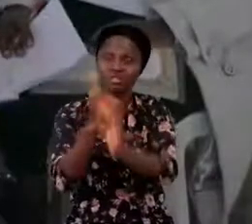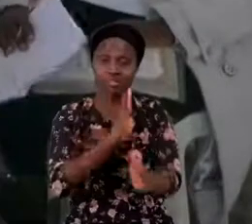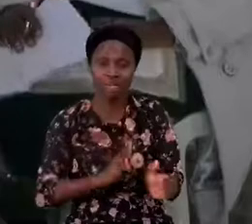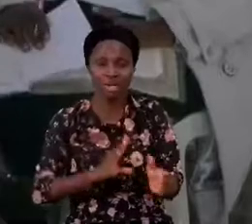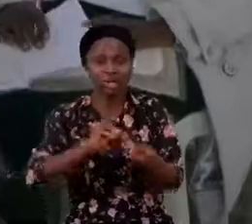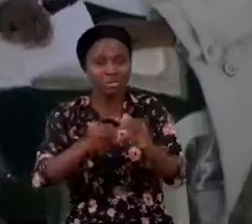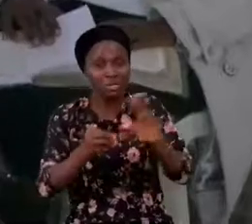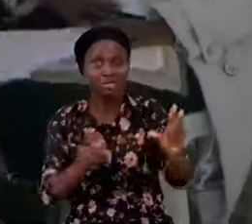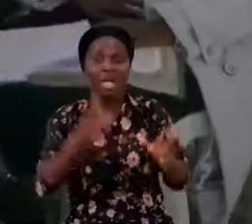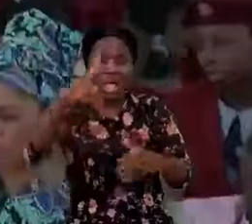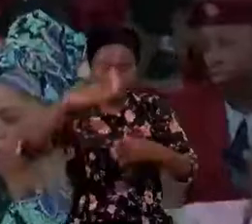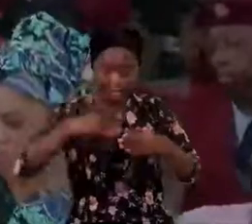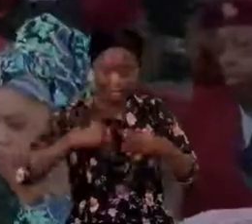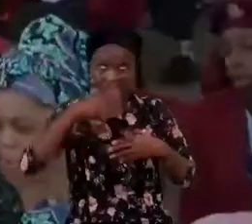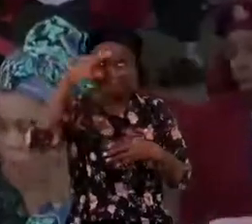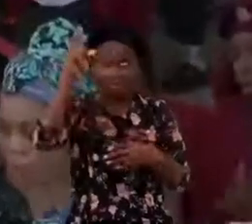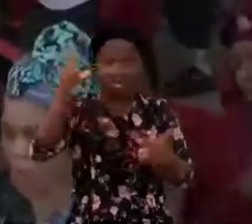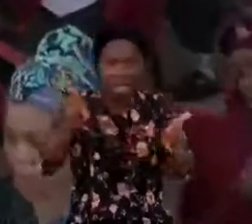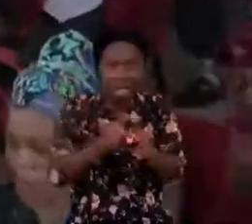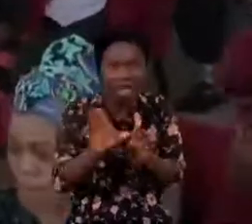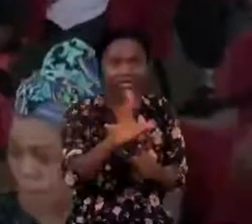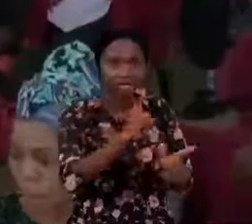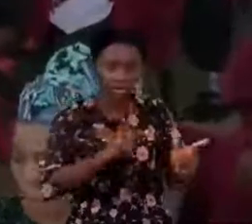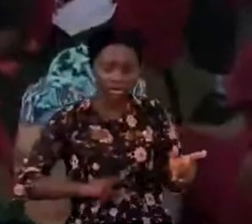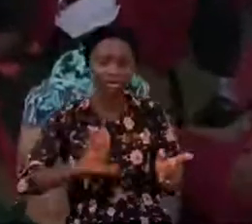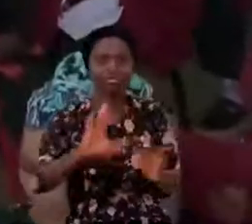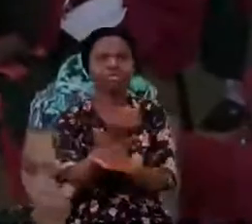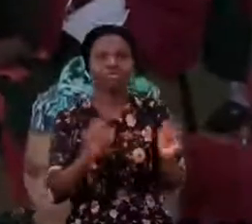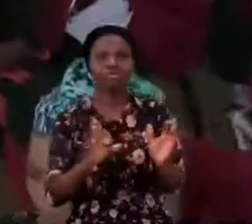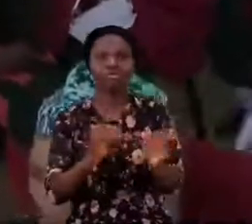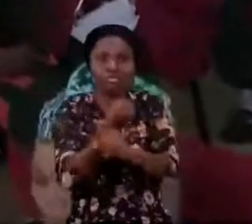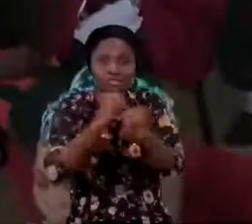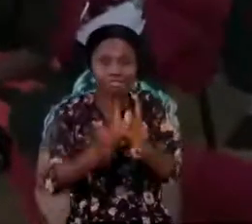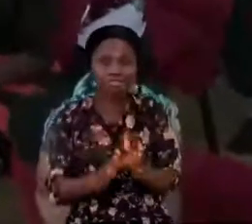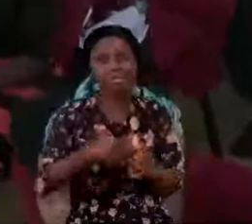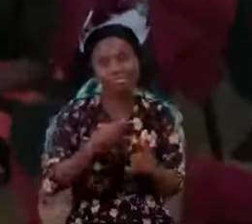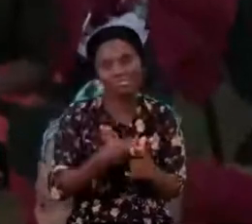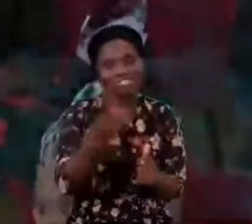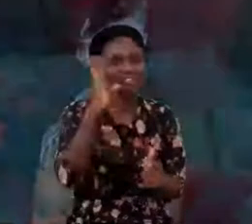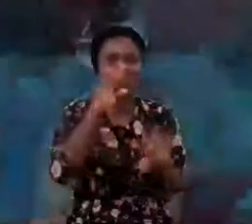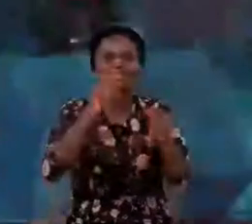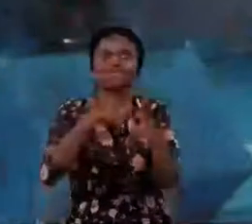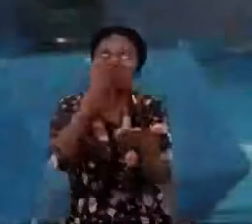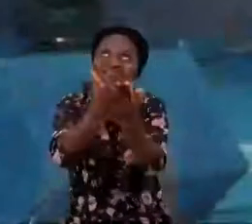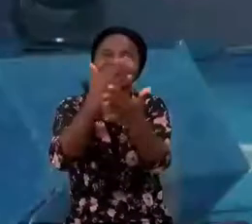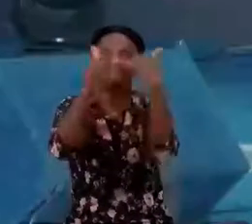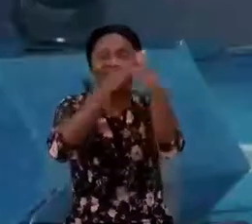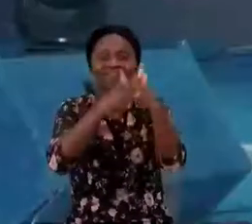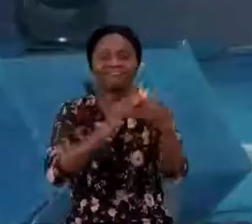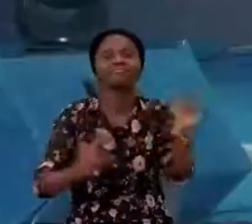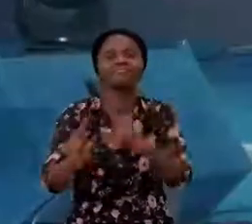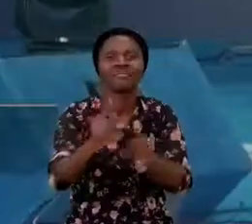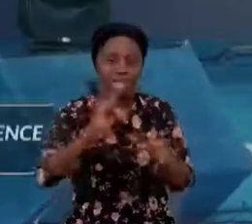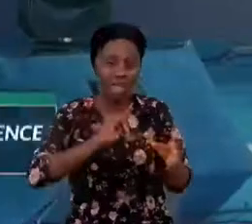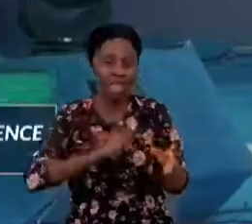là-bas. J'irai là-bas. Voyons troisième élément maintenant. La loyauté